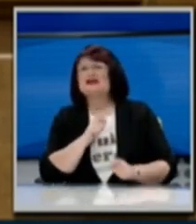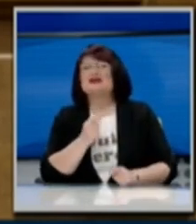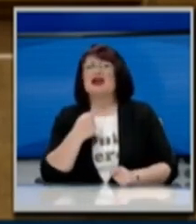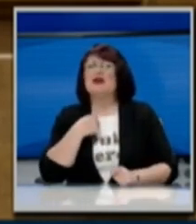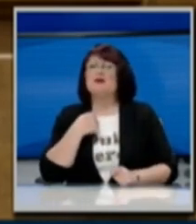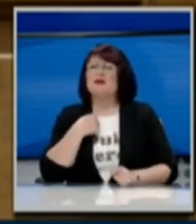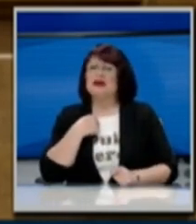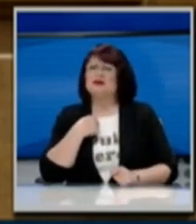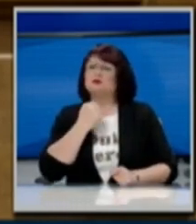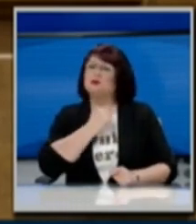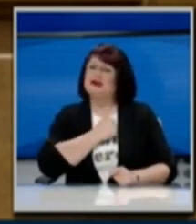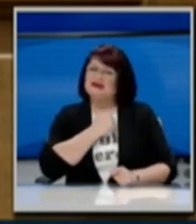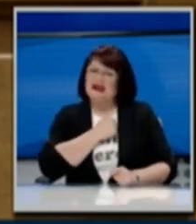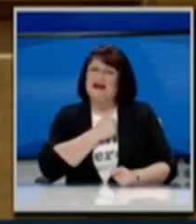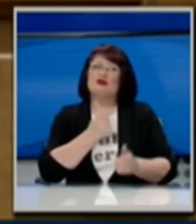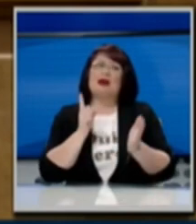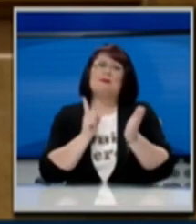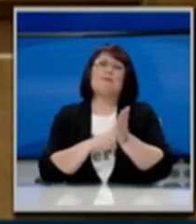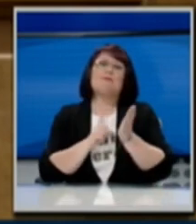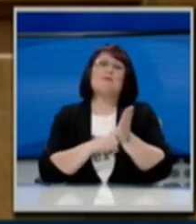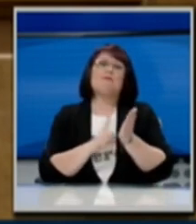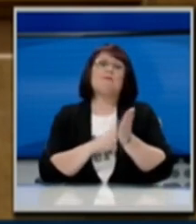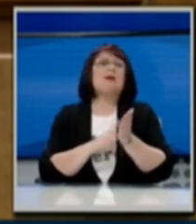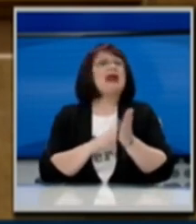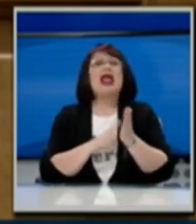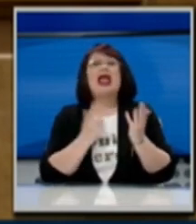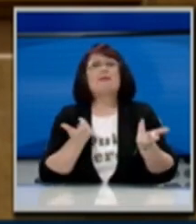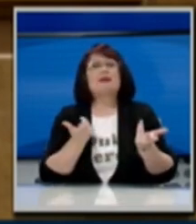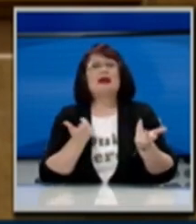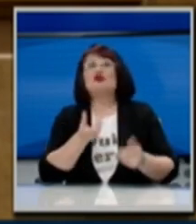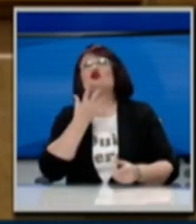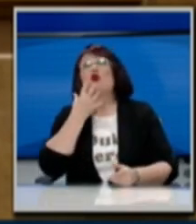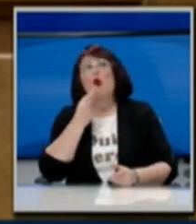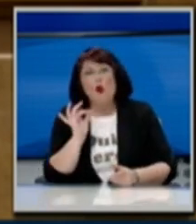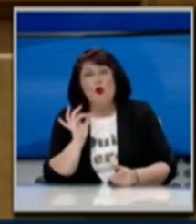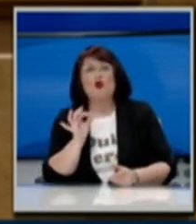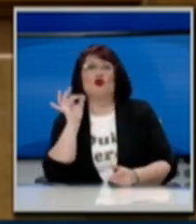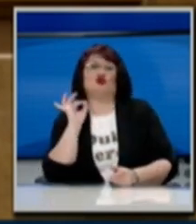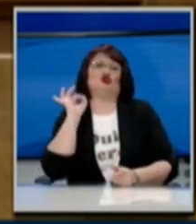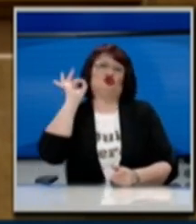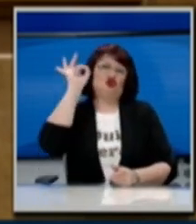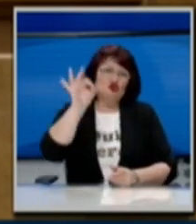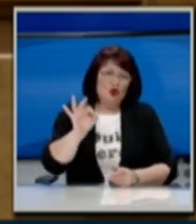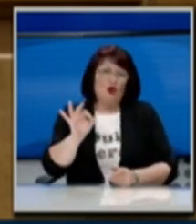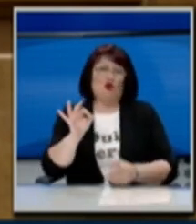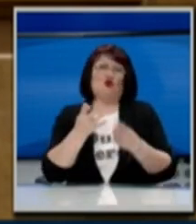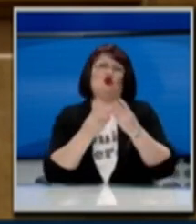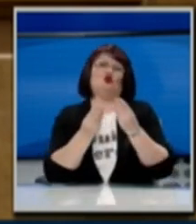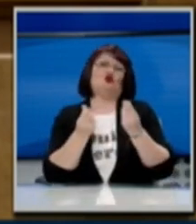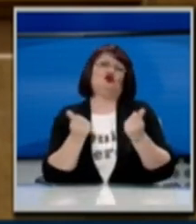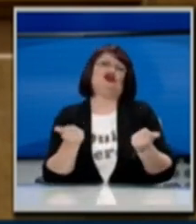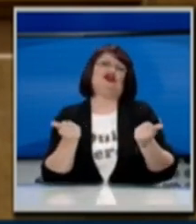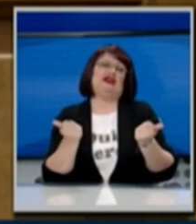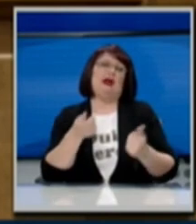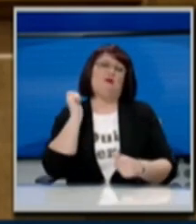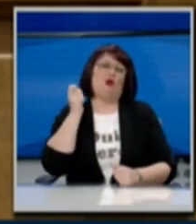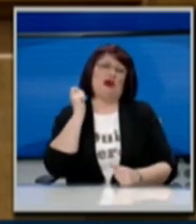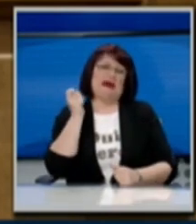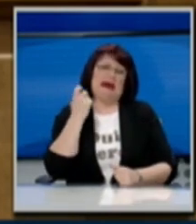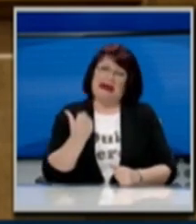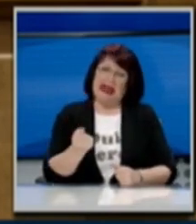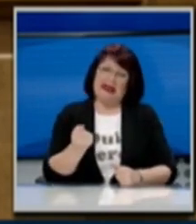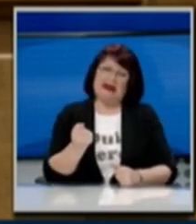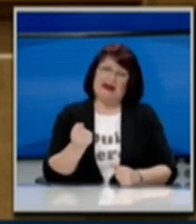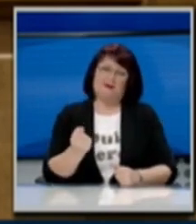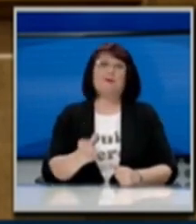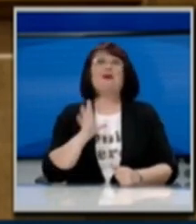εμείς πιστεύουμε ότι πρέπει να αποτελεί την αιτία, το σκοπό και την ουσία κάθε πολιτικής.